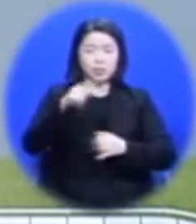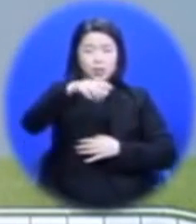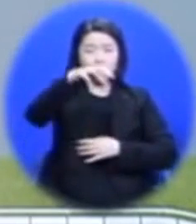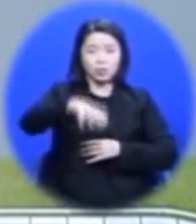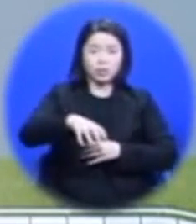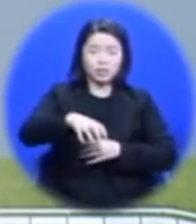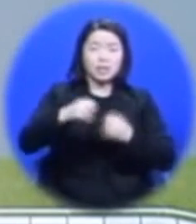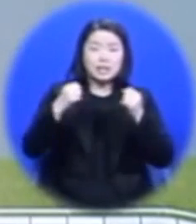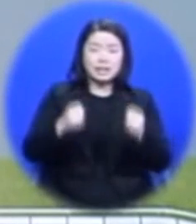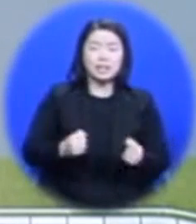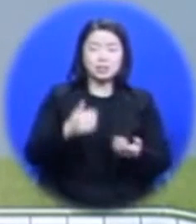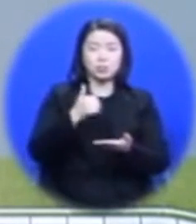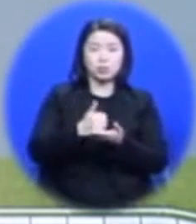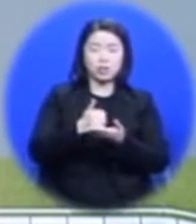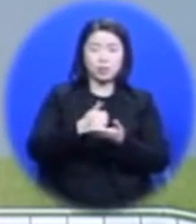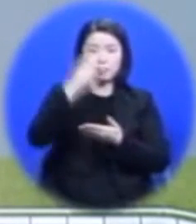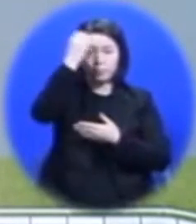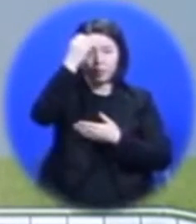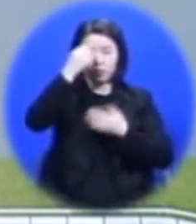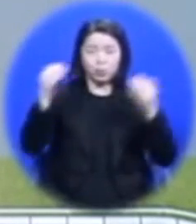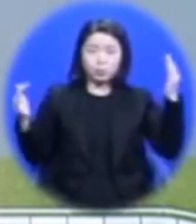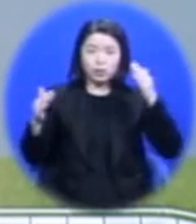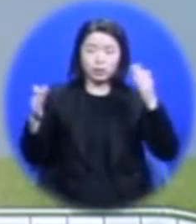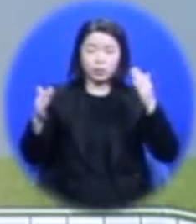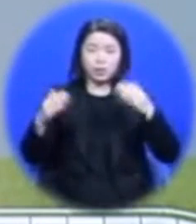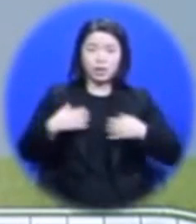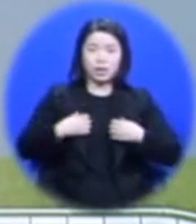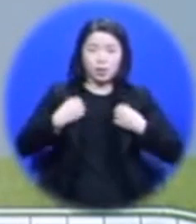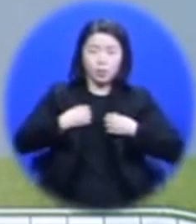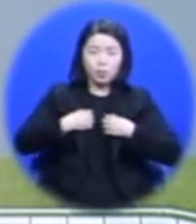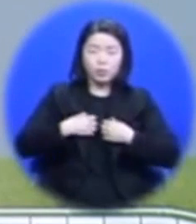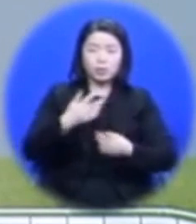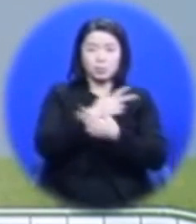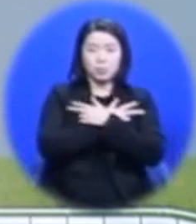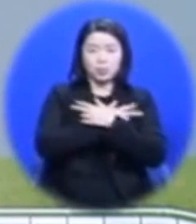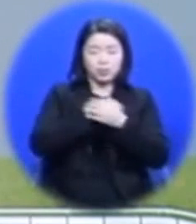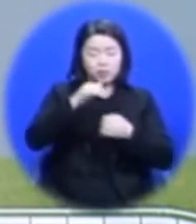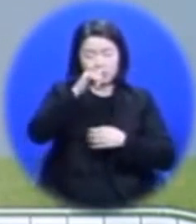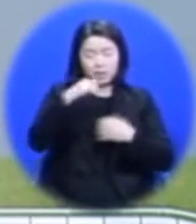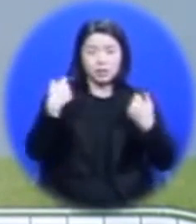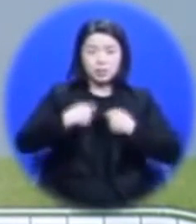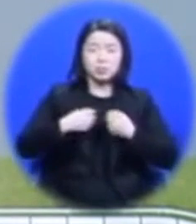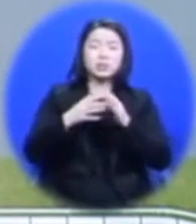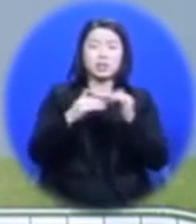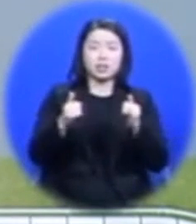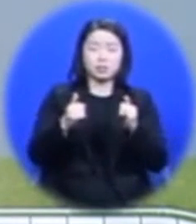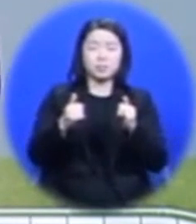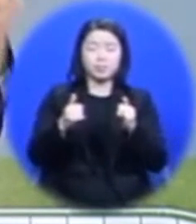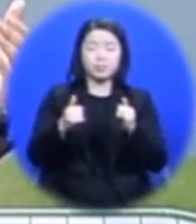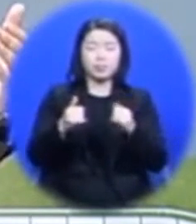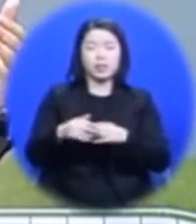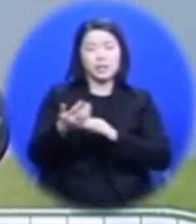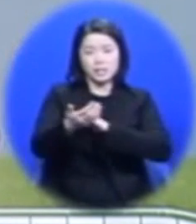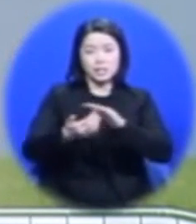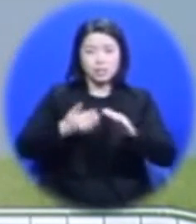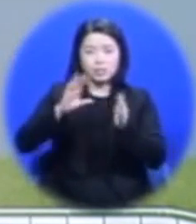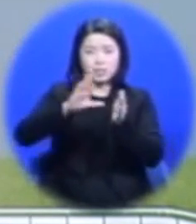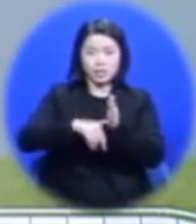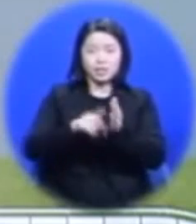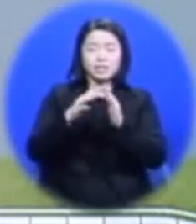분들 중에 적어도 고등학교 때 교복 입고 다니셨던 분, 뭐 그런 표현을 쓰셨는데 하여튼 이전 세대